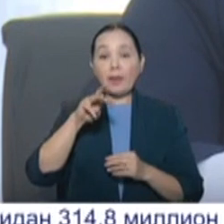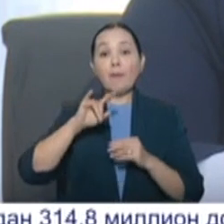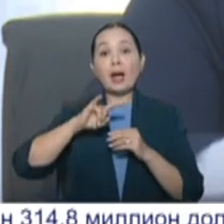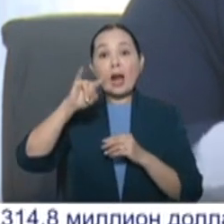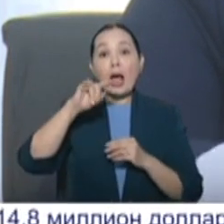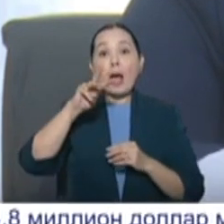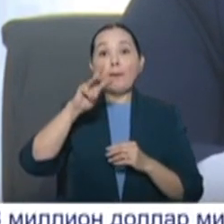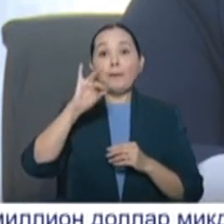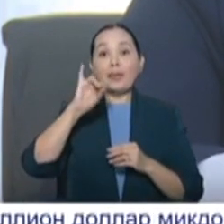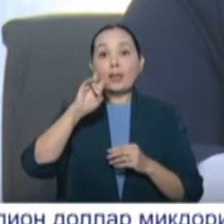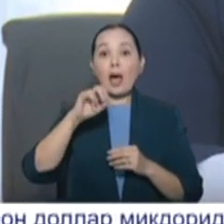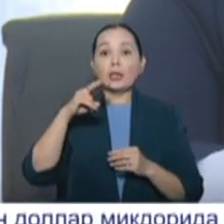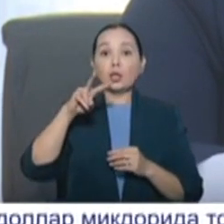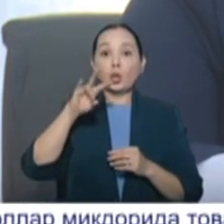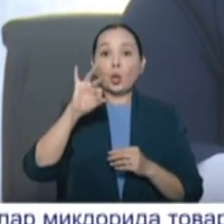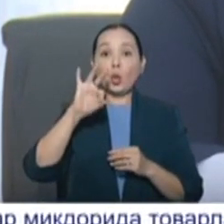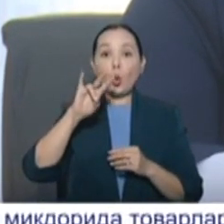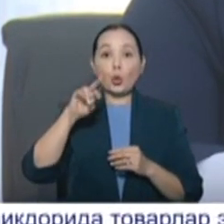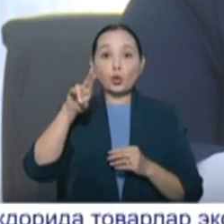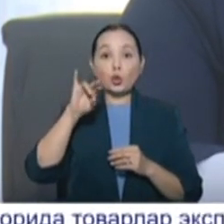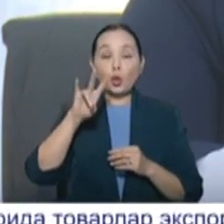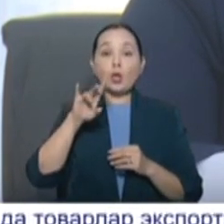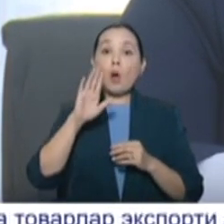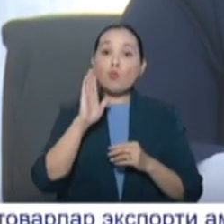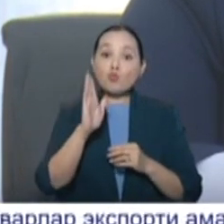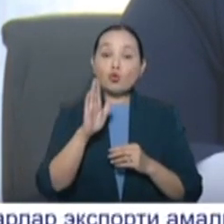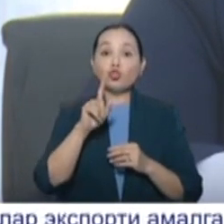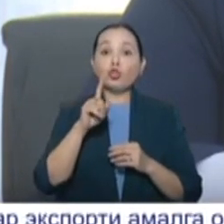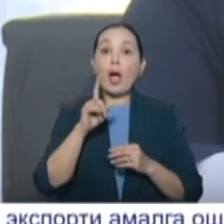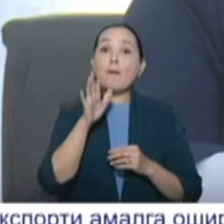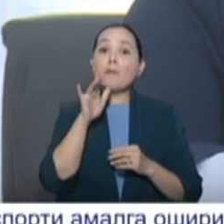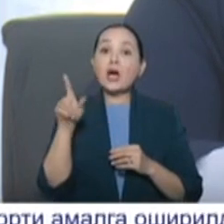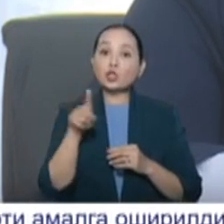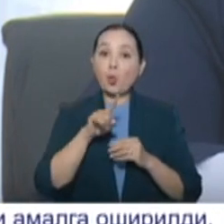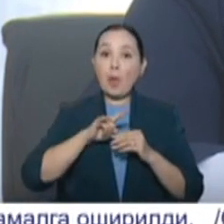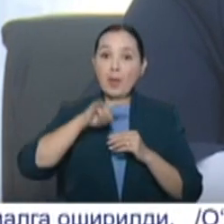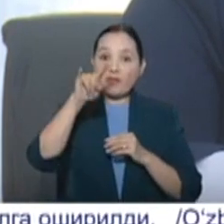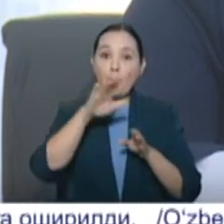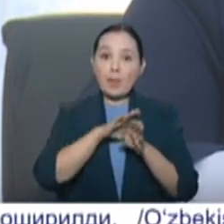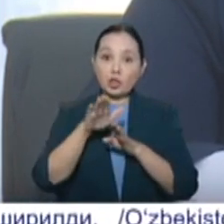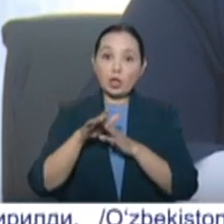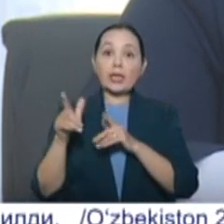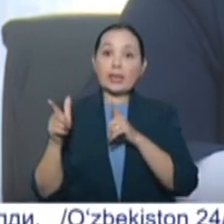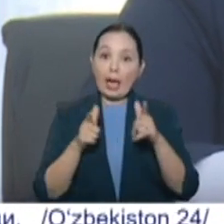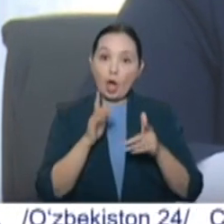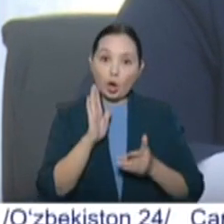Милан, Лондон, Вакатор, Катор, Шахарлеги, Йоналыш Буйча, Мавсуми, Парозлана, Баджарышке, Зоучке,